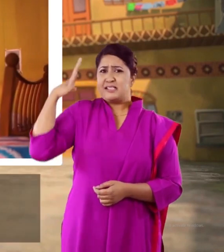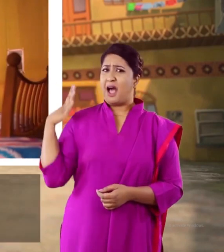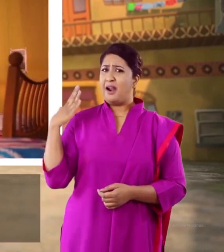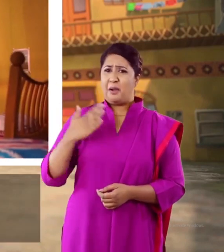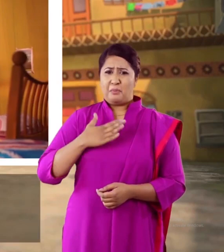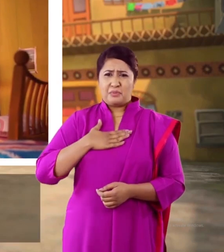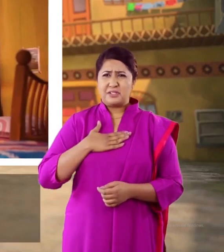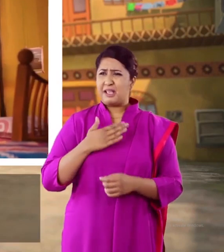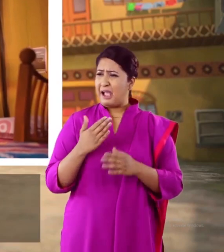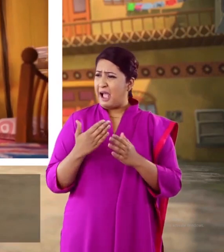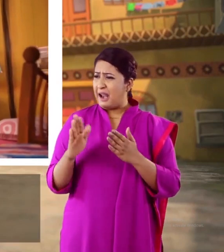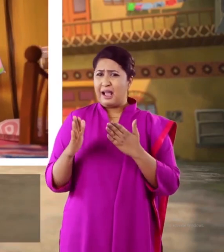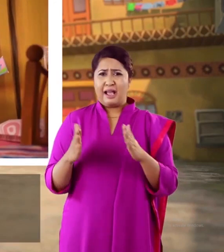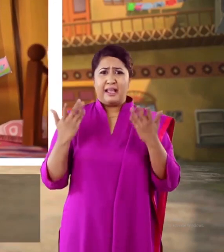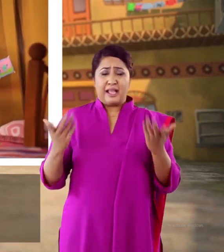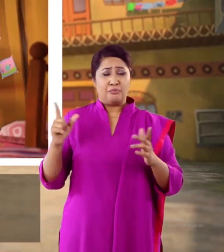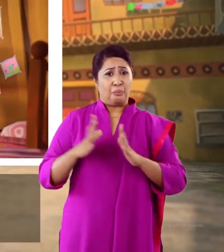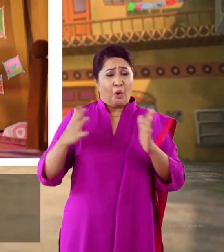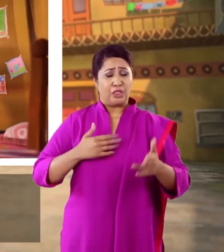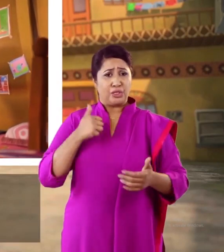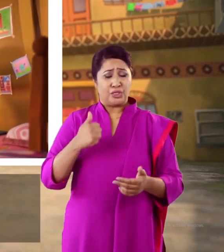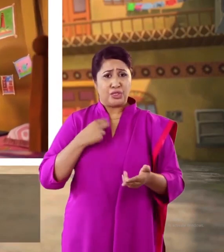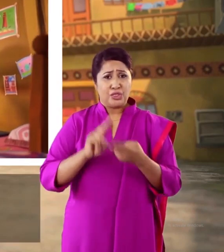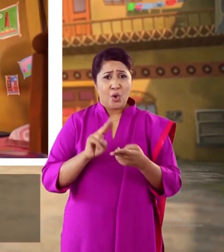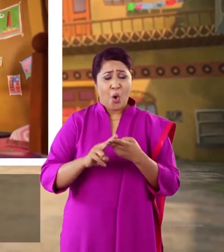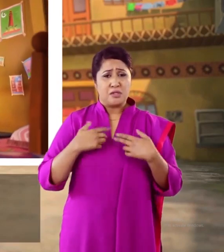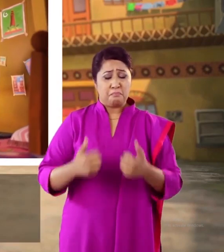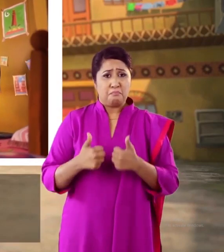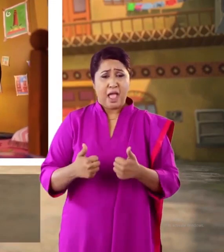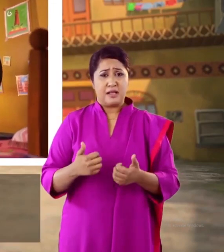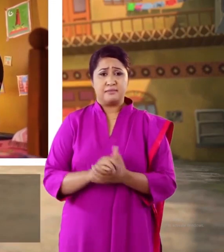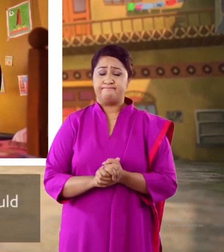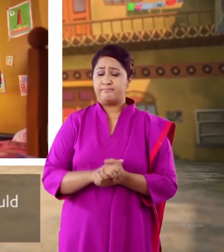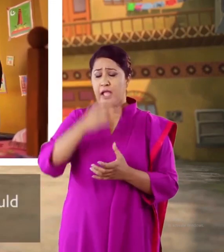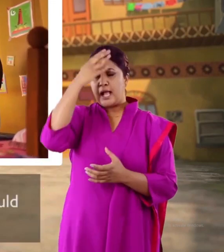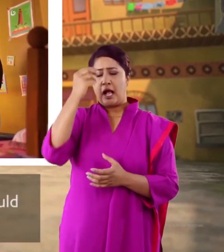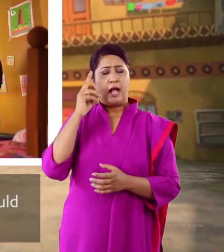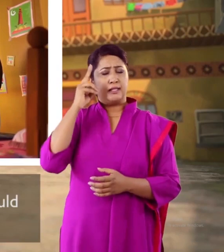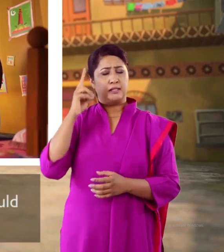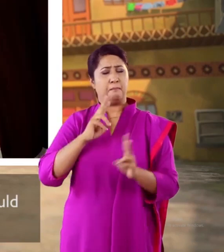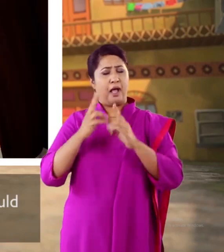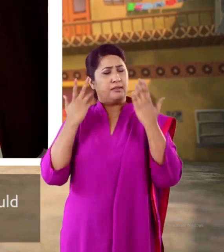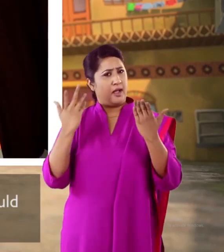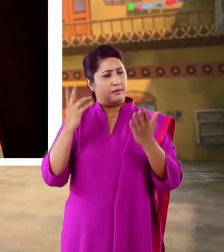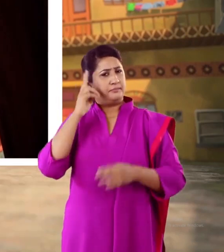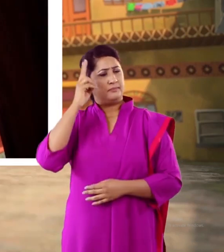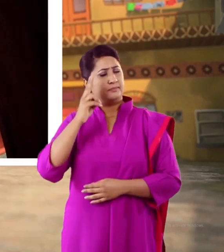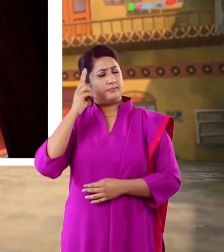सारा मुझसे अलग है? वो मेरी सबसे अच्छी दोस्त है। कायदे आजम क्या कहते?